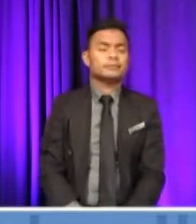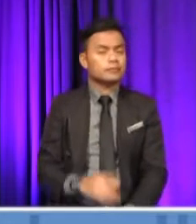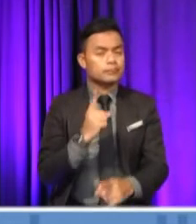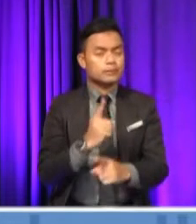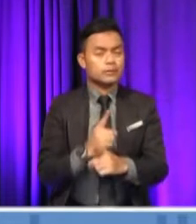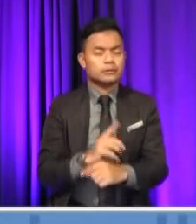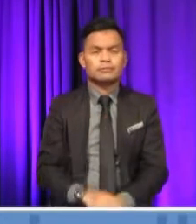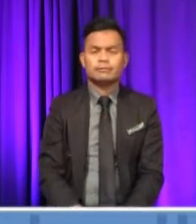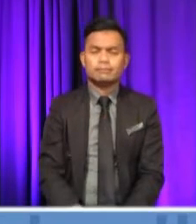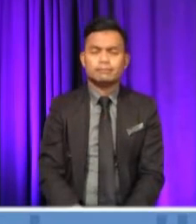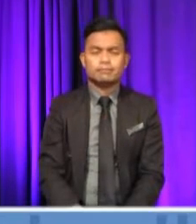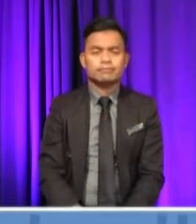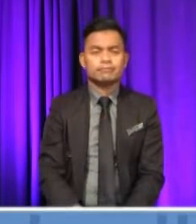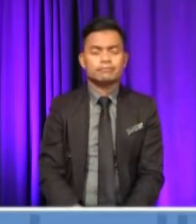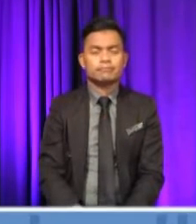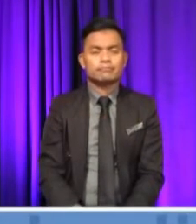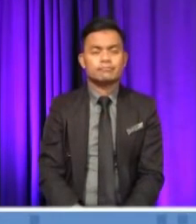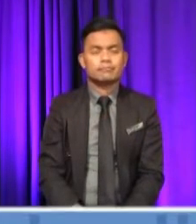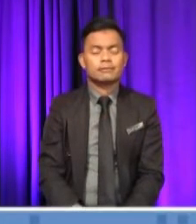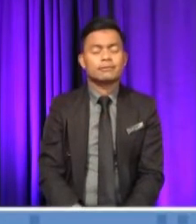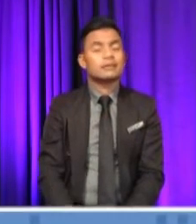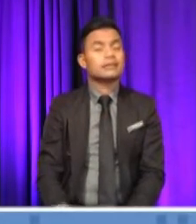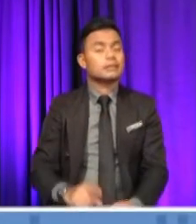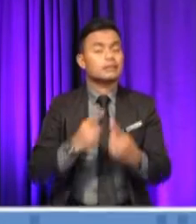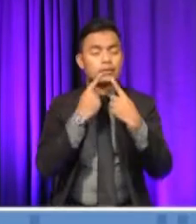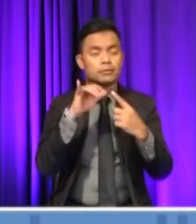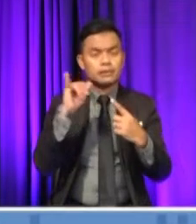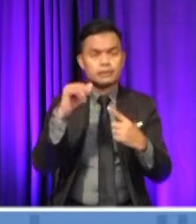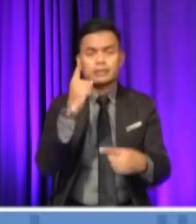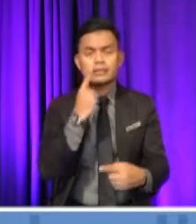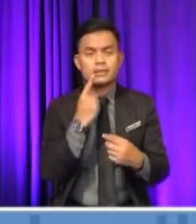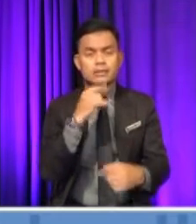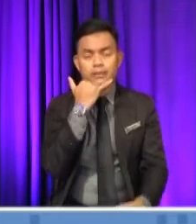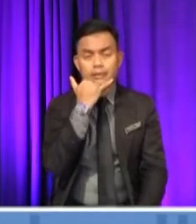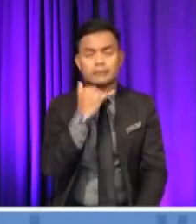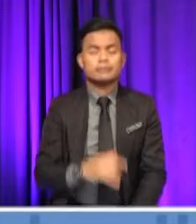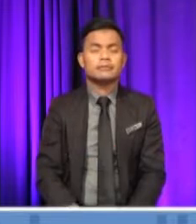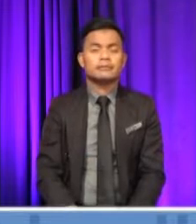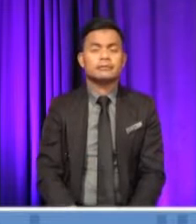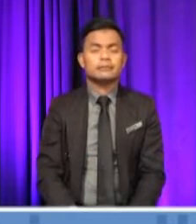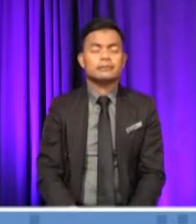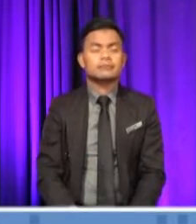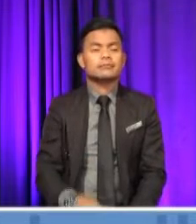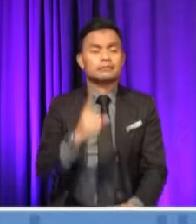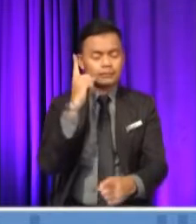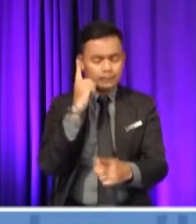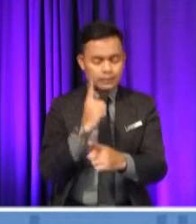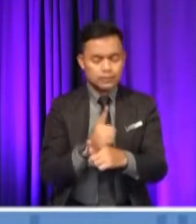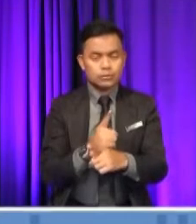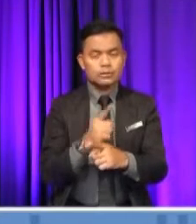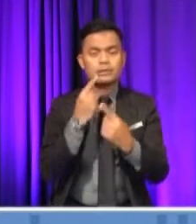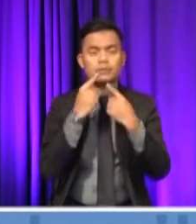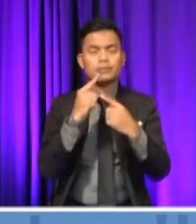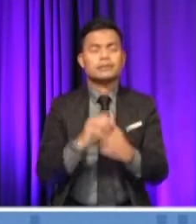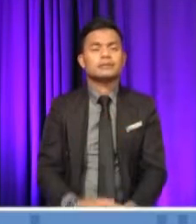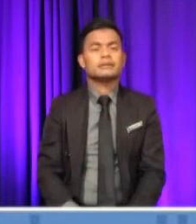Cikgu. Okey, Aina. Salah. Salah. Okey, betul. Bagus, Aina.